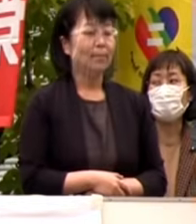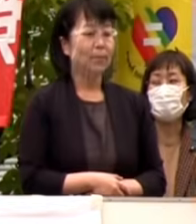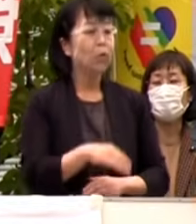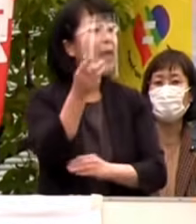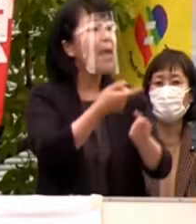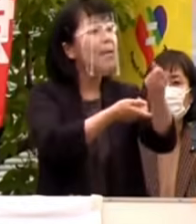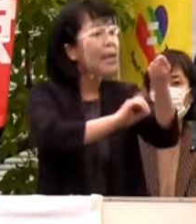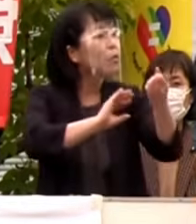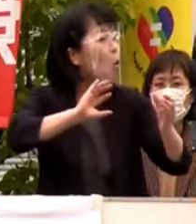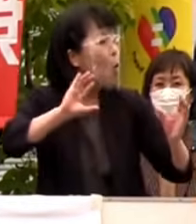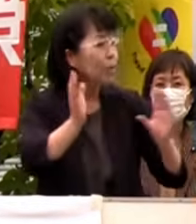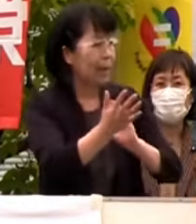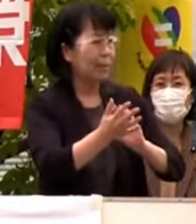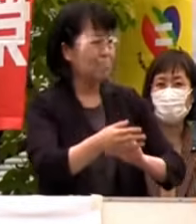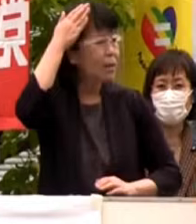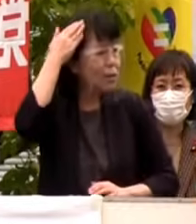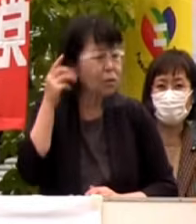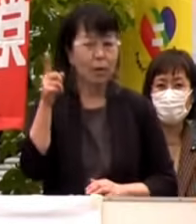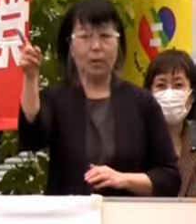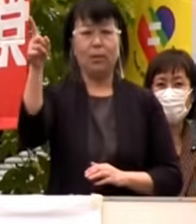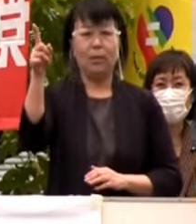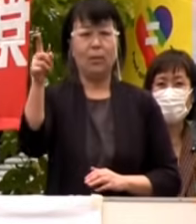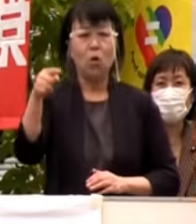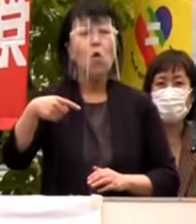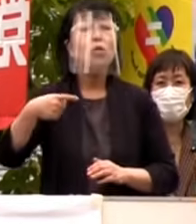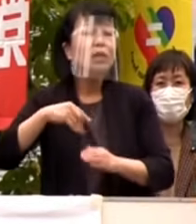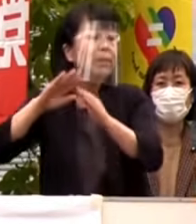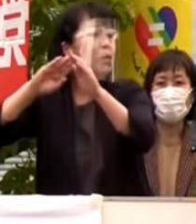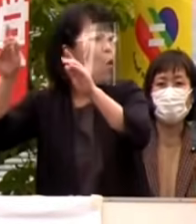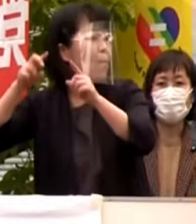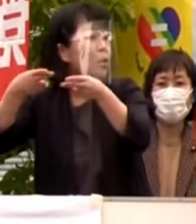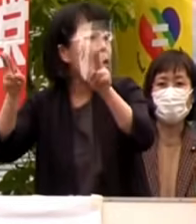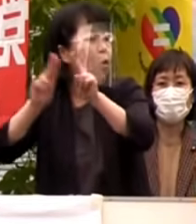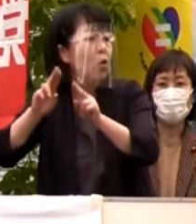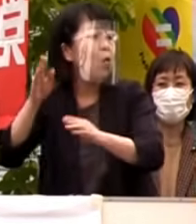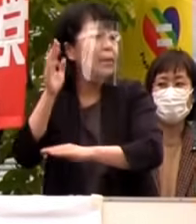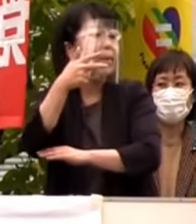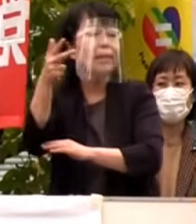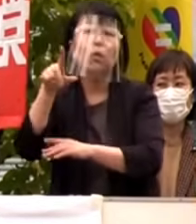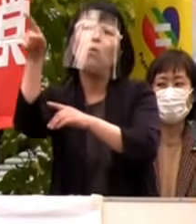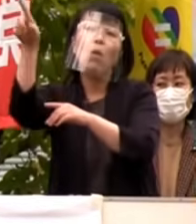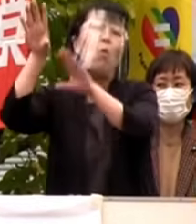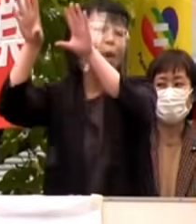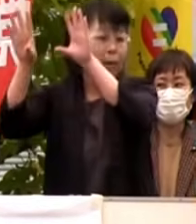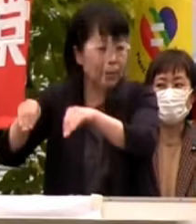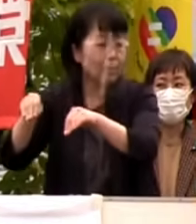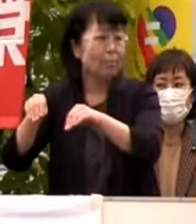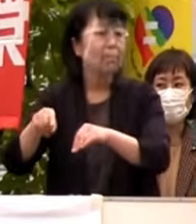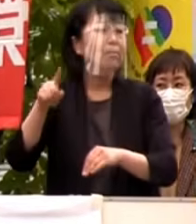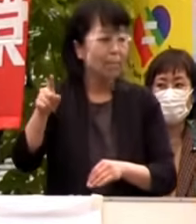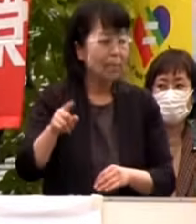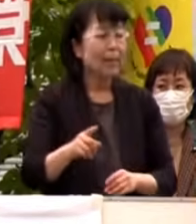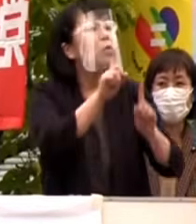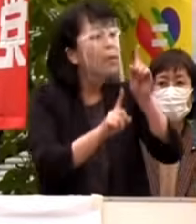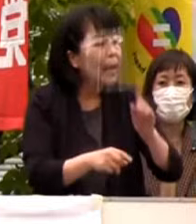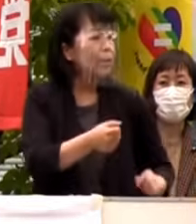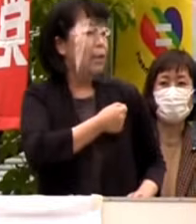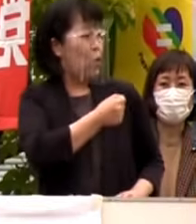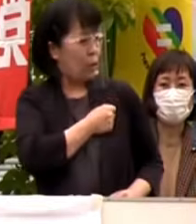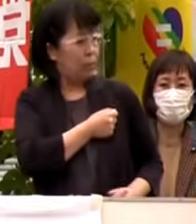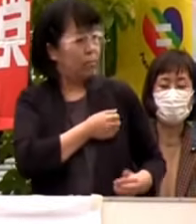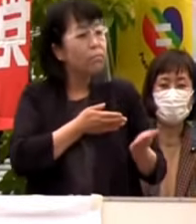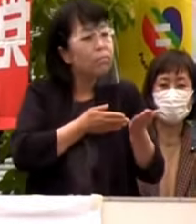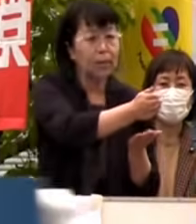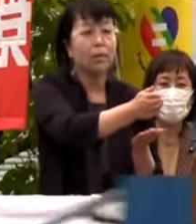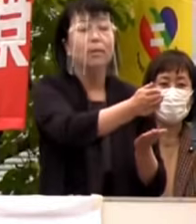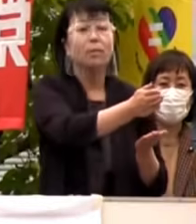代、真っ黒黒塗り、自民党公明党の政治を終わらせて、何より命、ブレずに